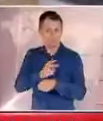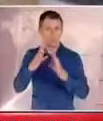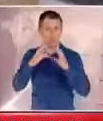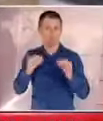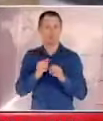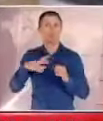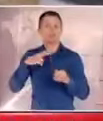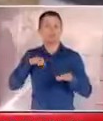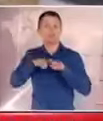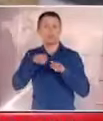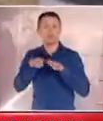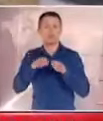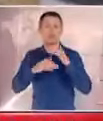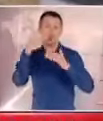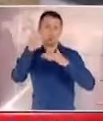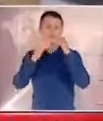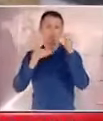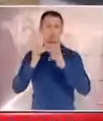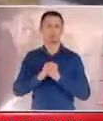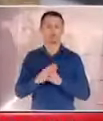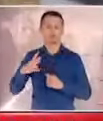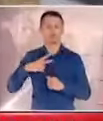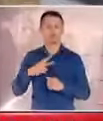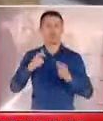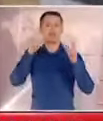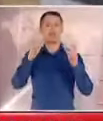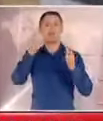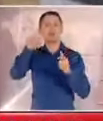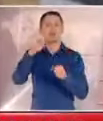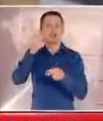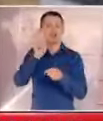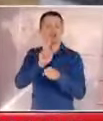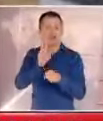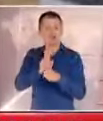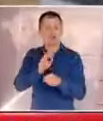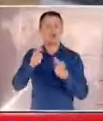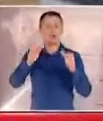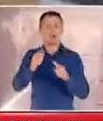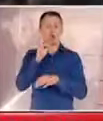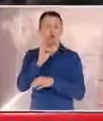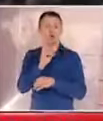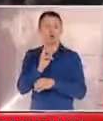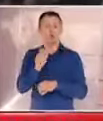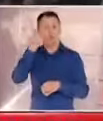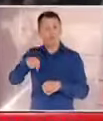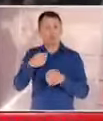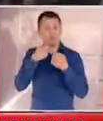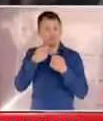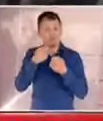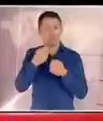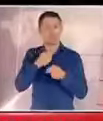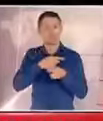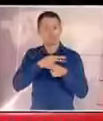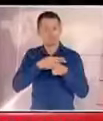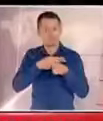muncitori în construcții, există cameriste la hoteluri, mă rog, oameni cinstiți care au venit să muncească aici. Hai să vorbim ca între